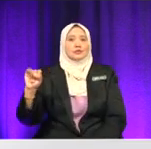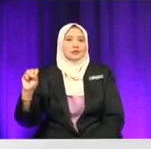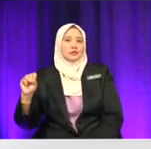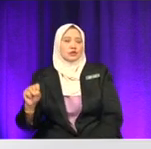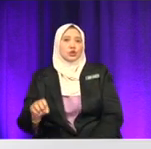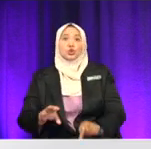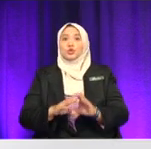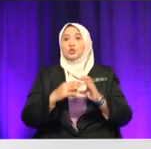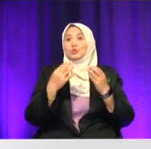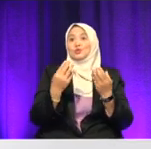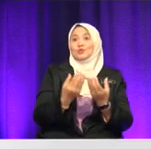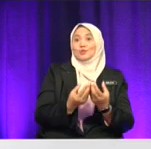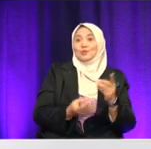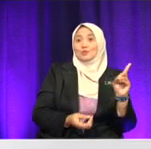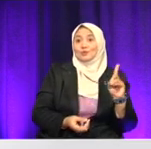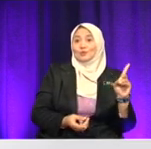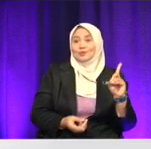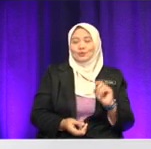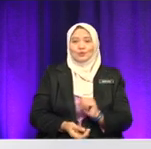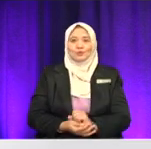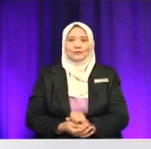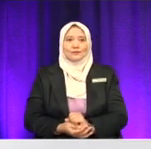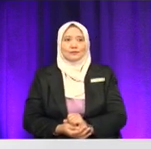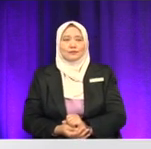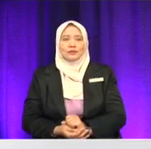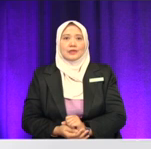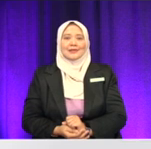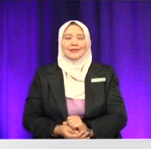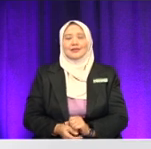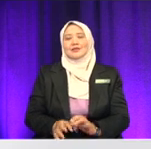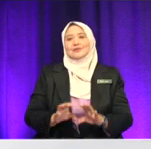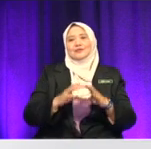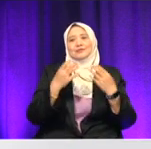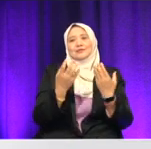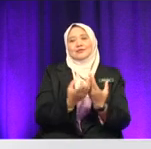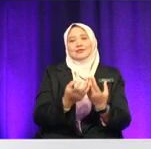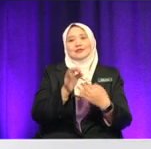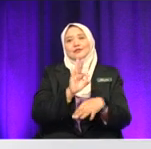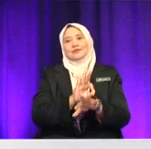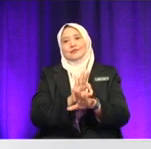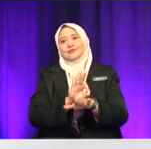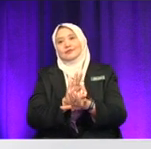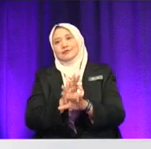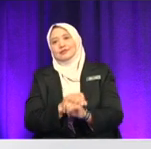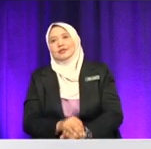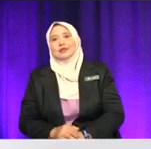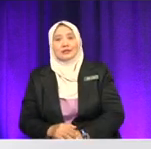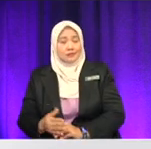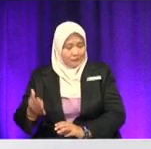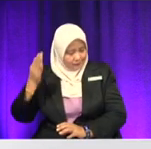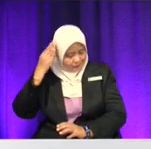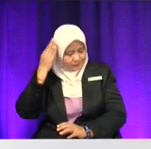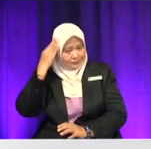kumpulan mana, Abbas? Kelas mana? Yeast kumpulan fungi, cikgu. Fungi. Ingat tadi tak kisah roti tadi? Ingat,